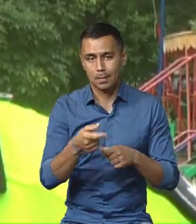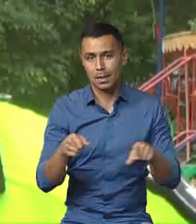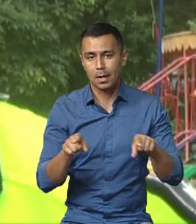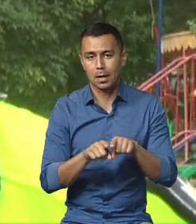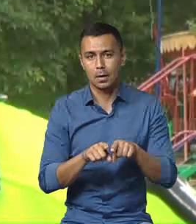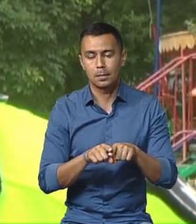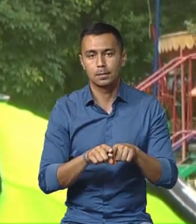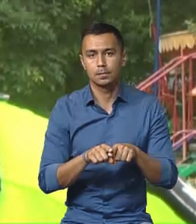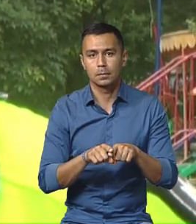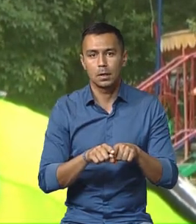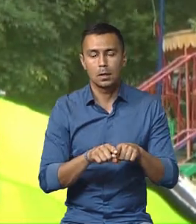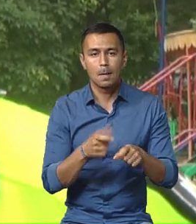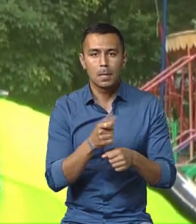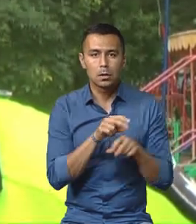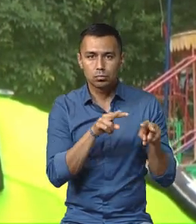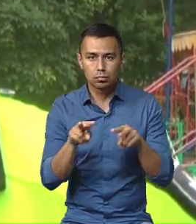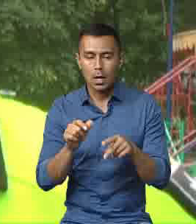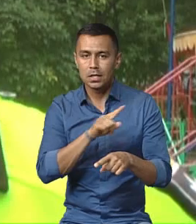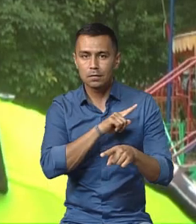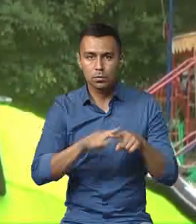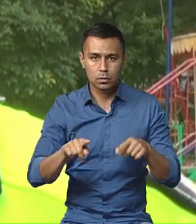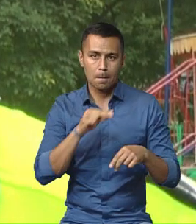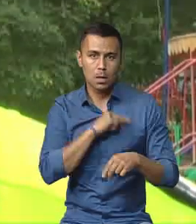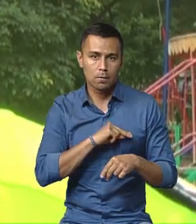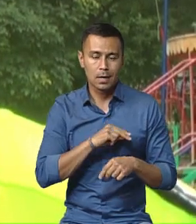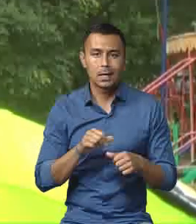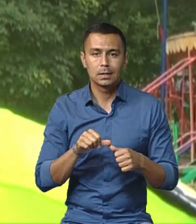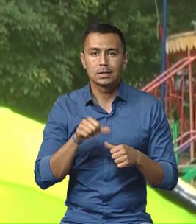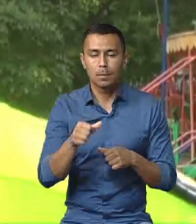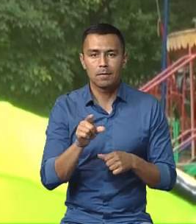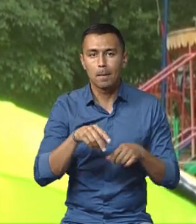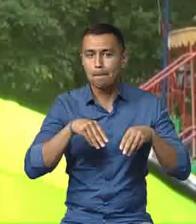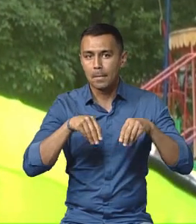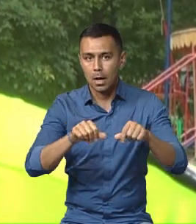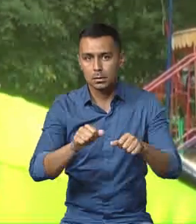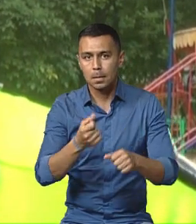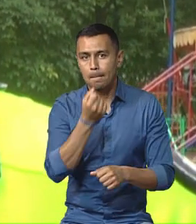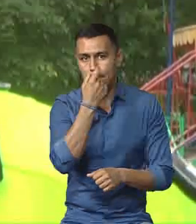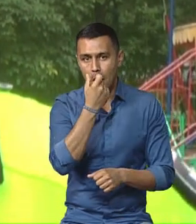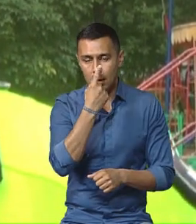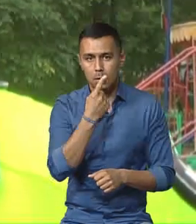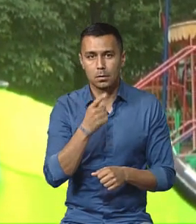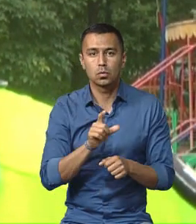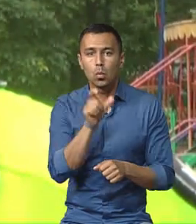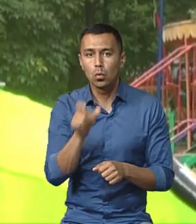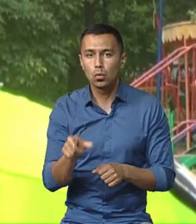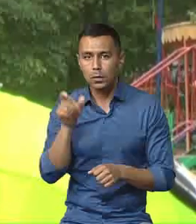Упор йде на мобільність та ефективність працювання саме от в пляж, парк, щоб люди